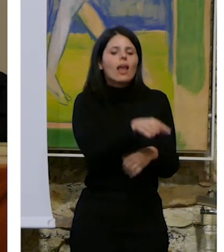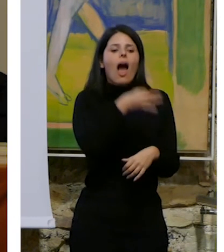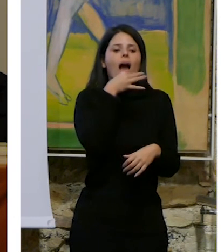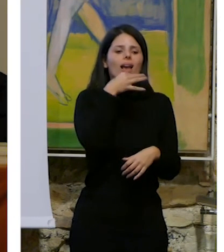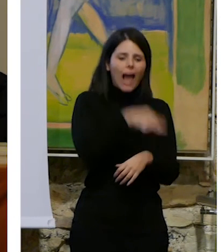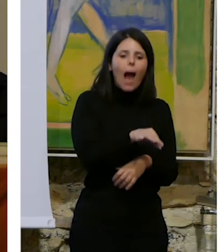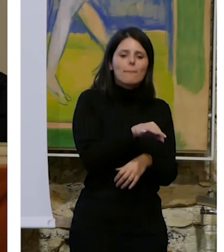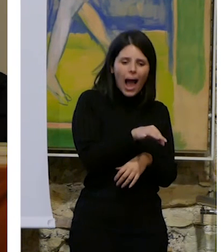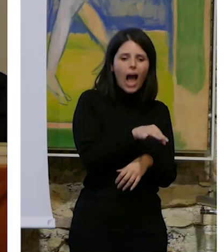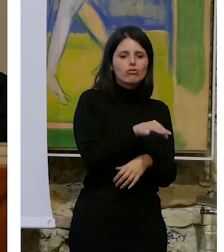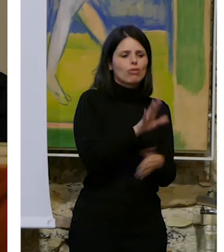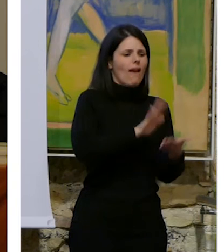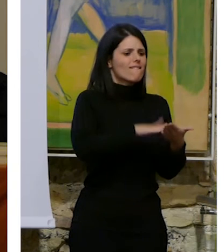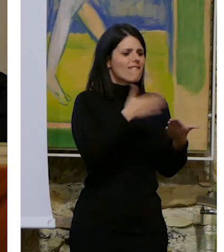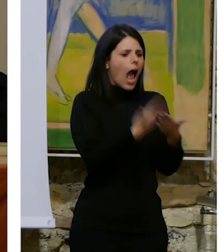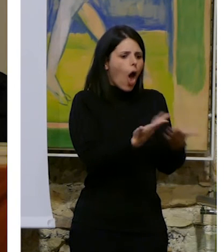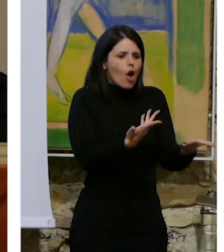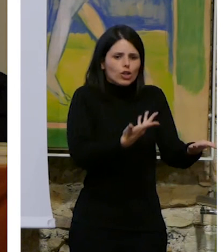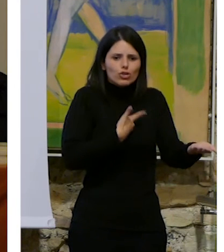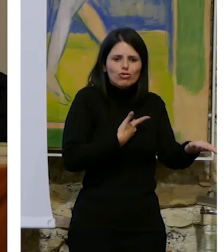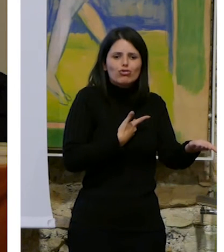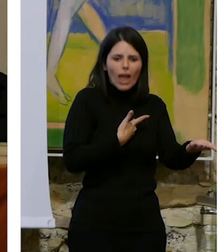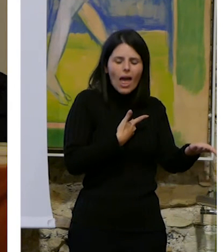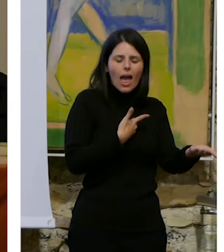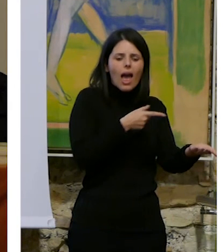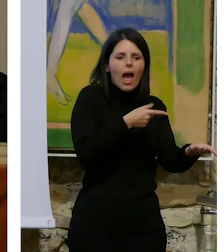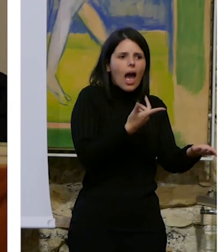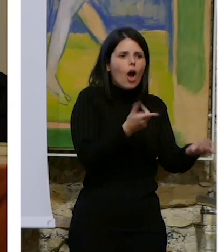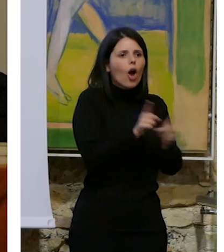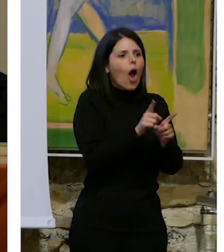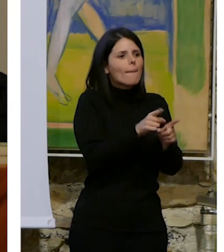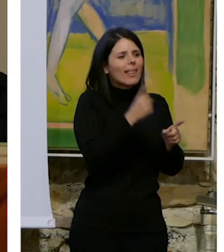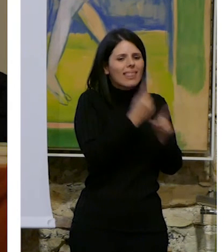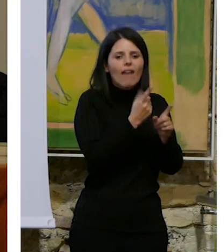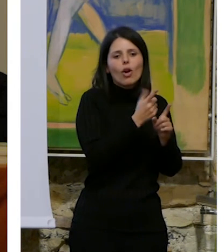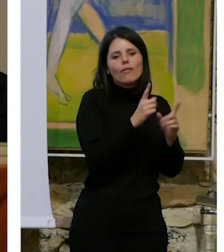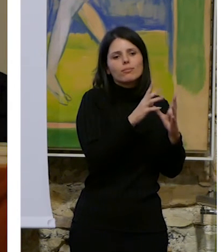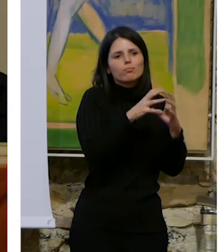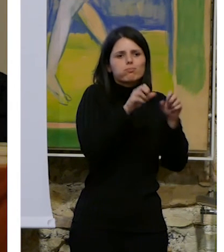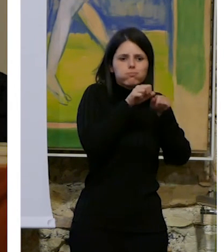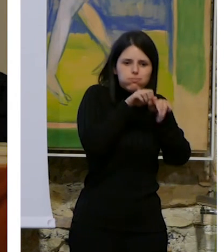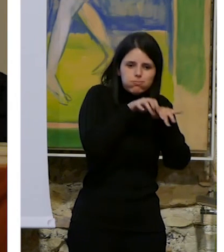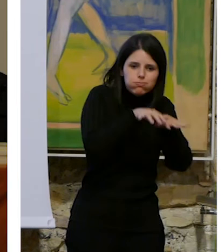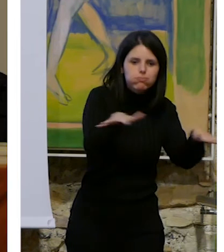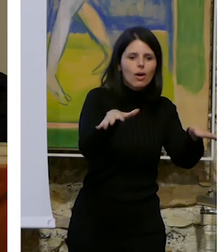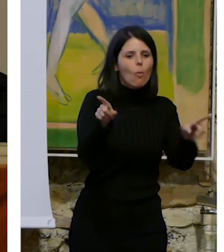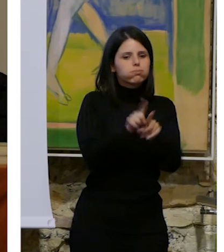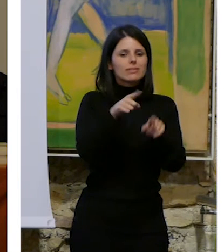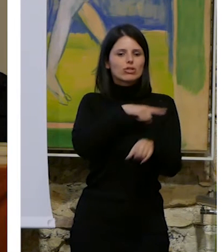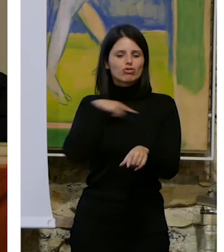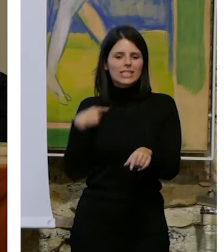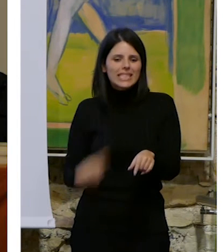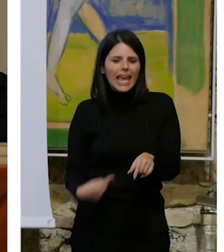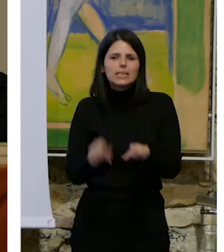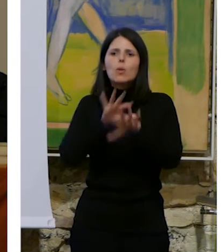avere questi gioielli e poi non farne un'impresa come sanno fare i cinesi nel